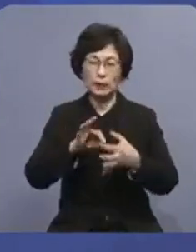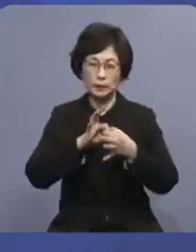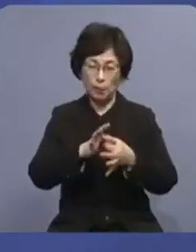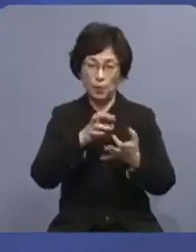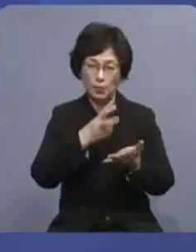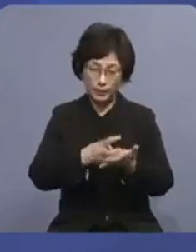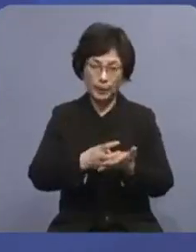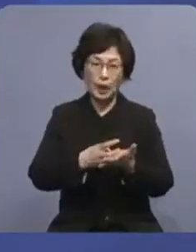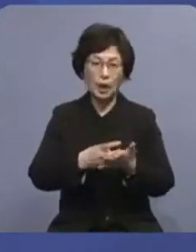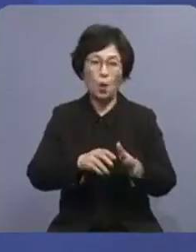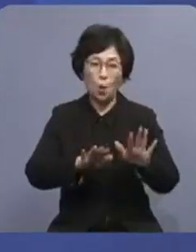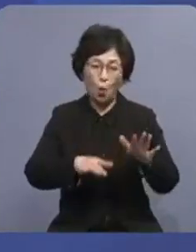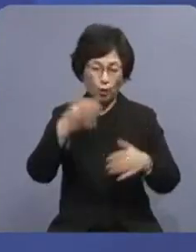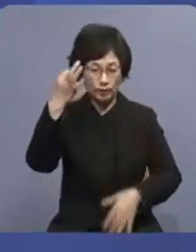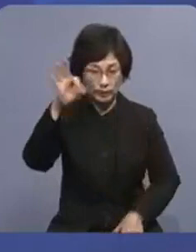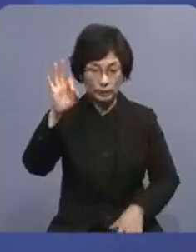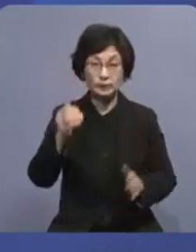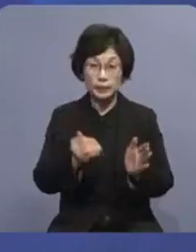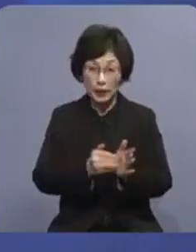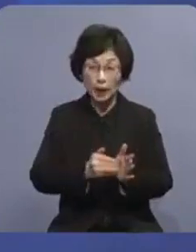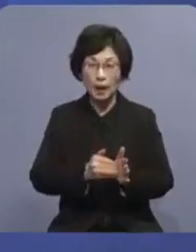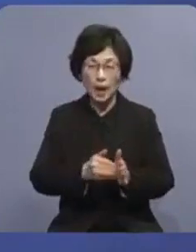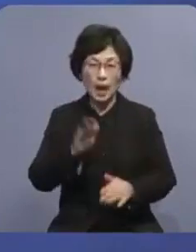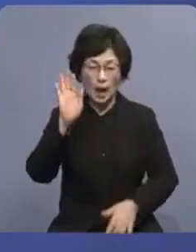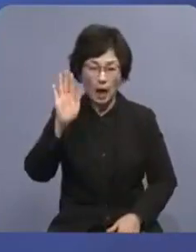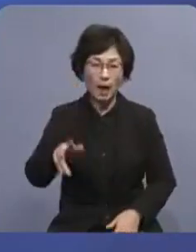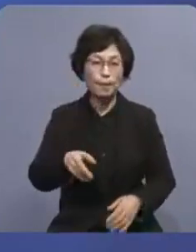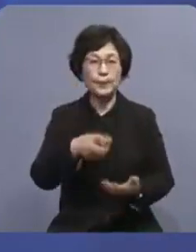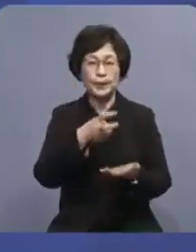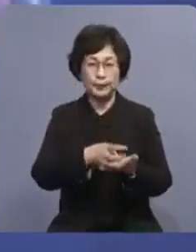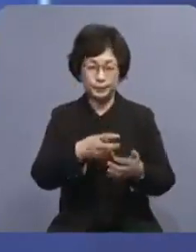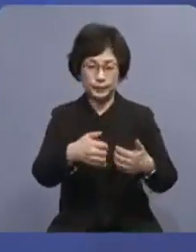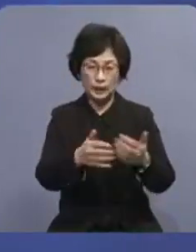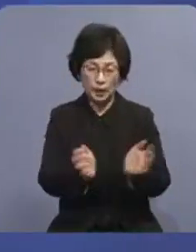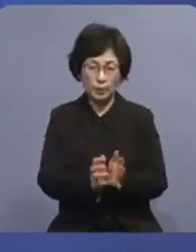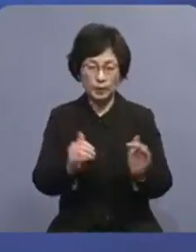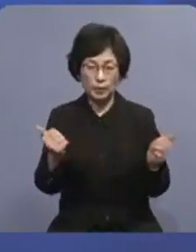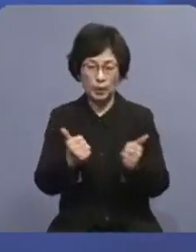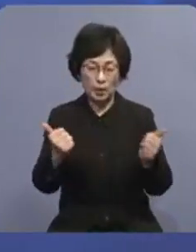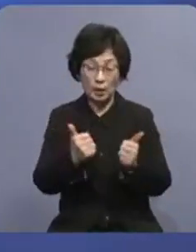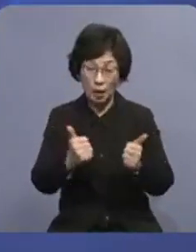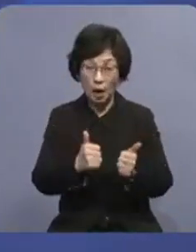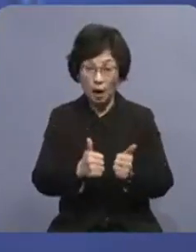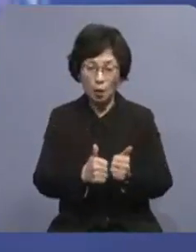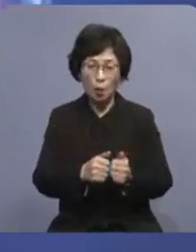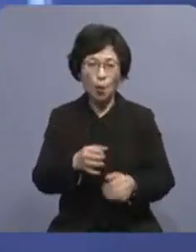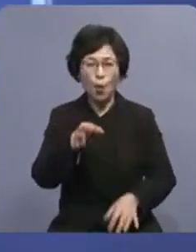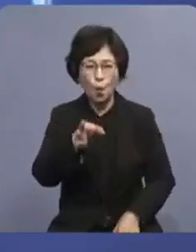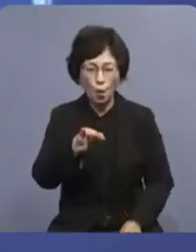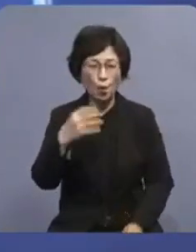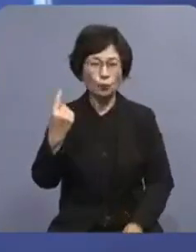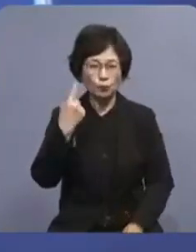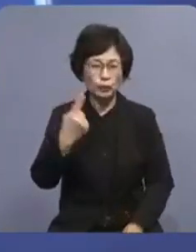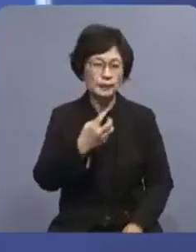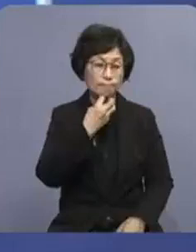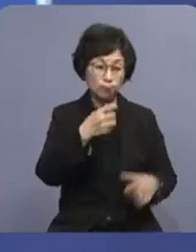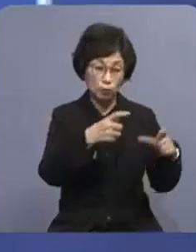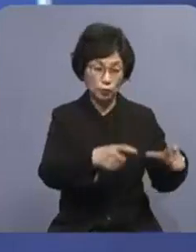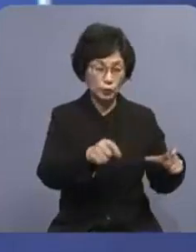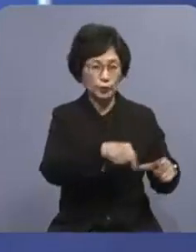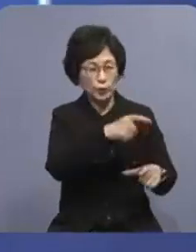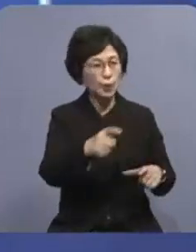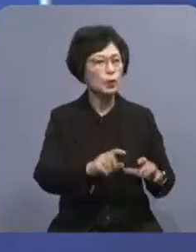법안이 국회 상임위를 통과했습니다 이제 앞으로 법사위와 본회의를 앞두고 요금 부담을 우려하는 수도권 지역에 의원들을